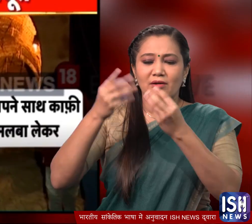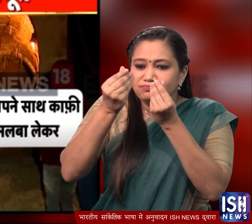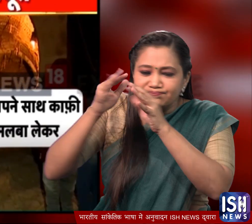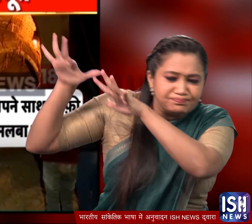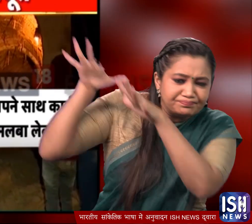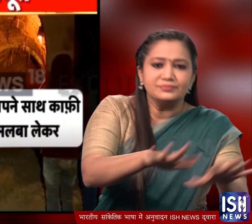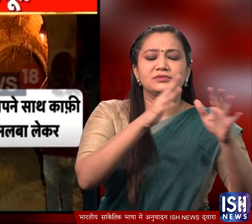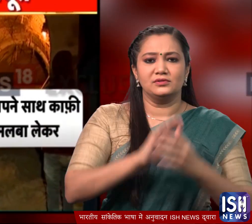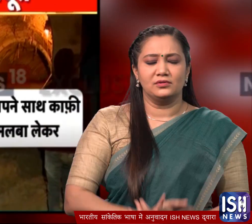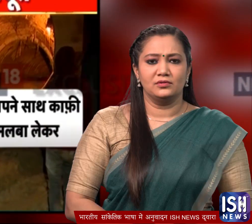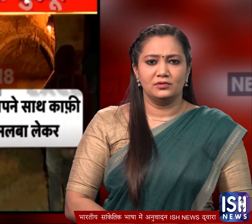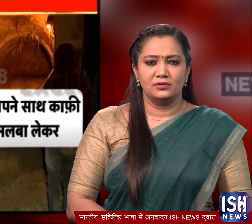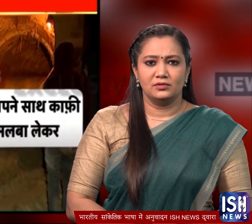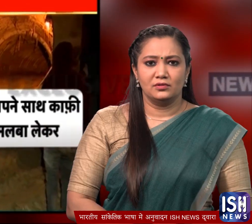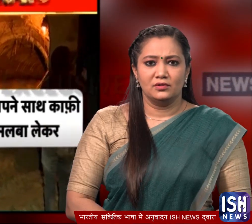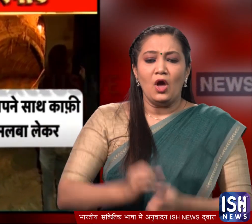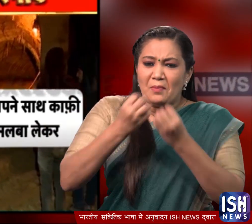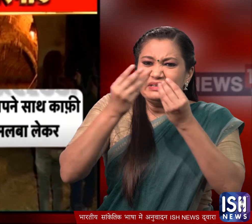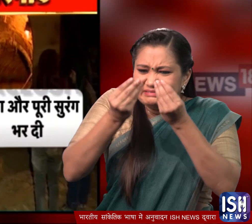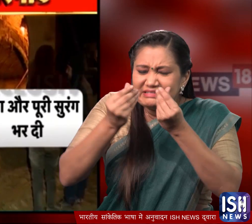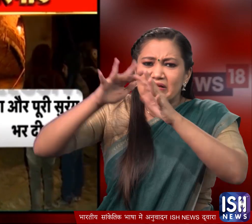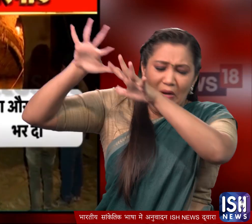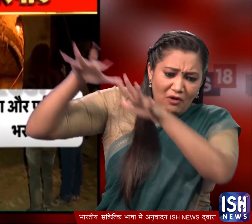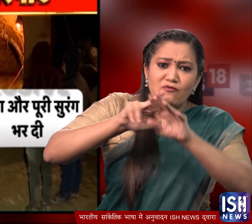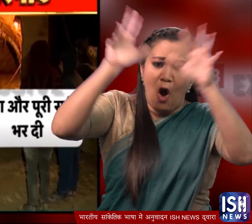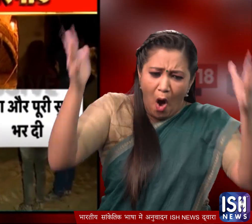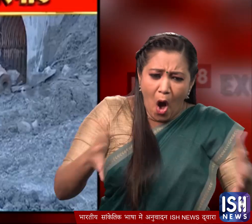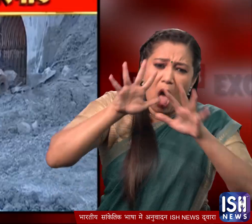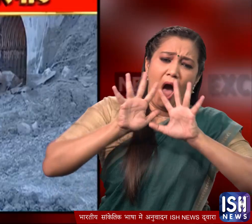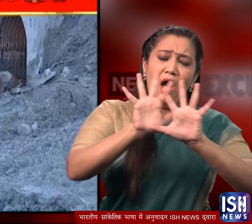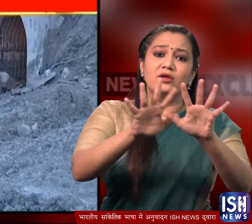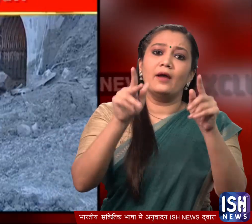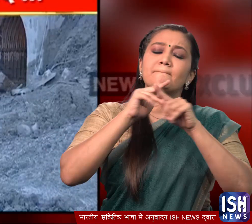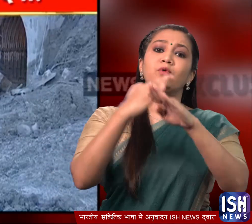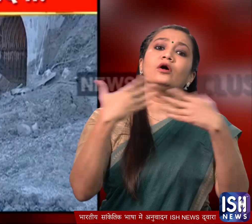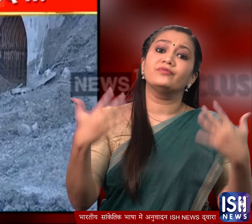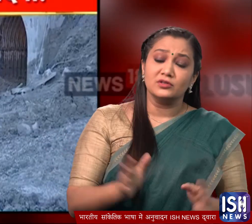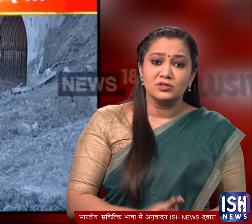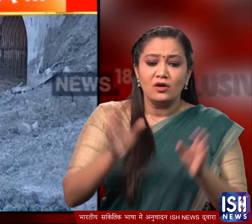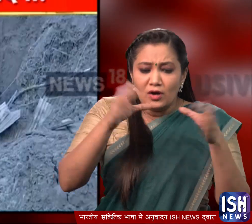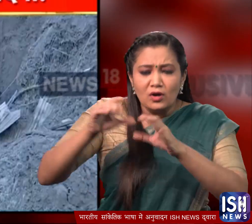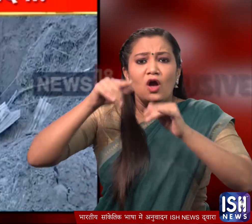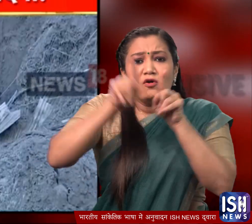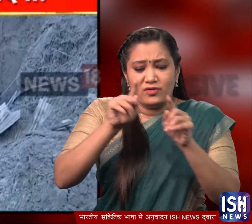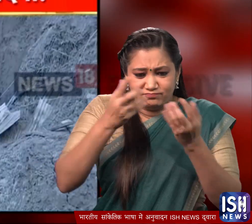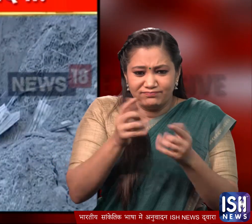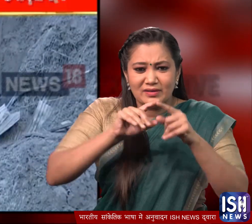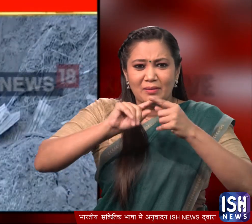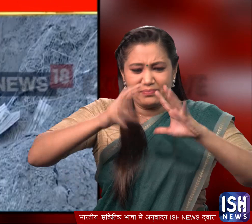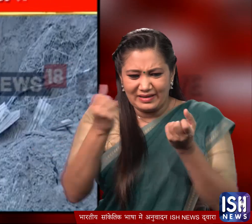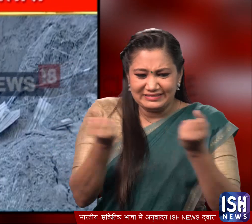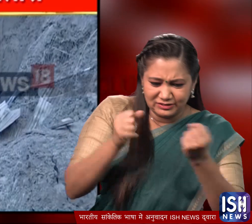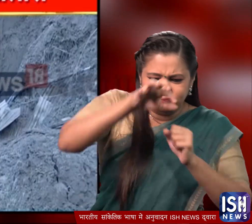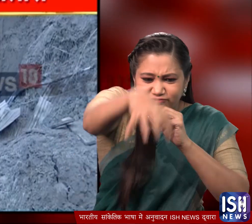था उसमें। इम्पैक्ट होने जो अपने साथ काफी मलबा लेके आया और पूरा ये भर दिया दोस्तों। राहत और बचाव के काम में लगी एजेंसियां दिन रात खुदाई करने